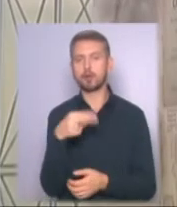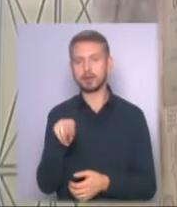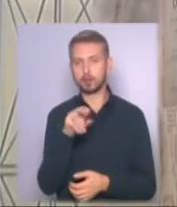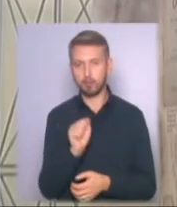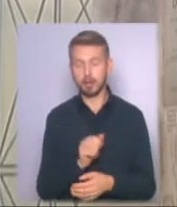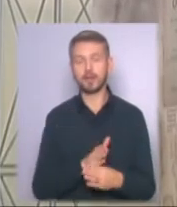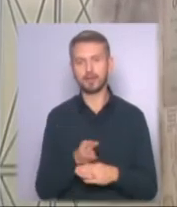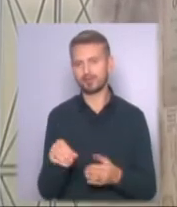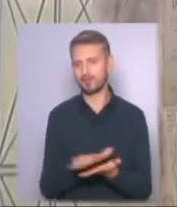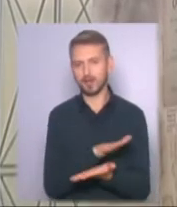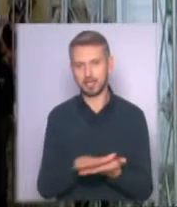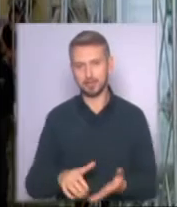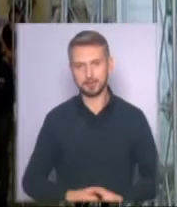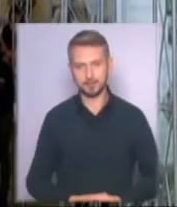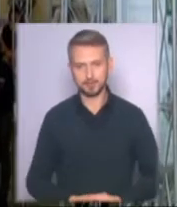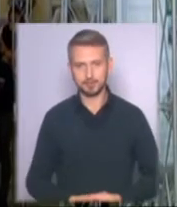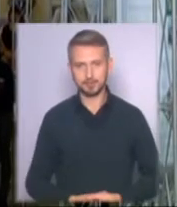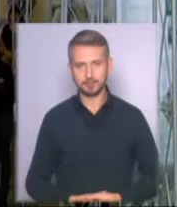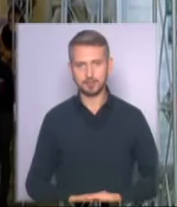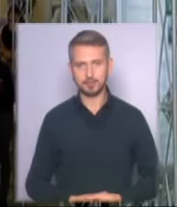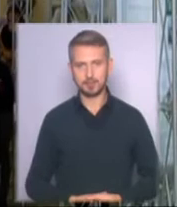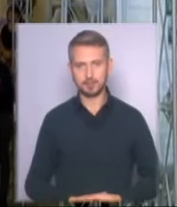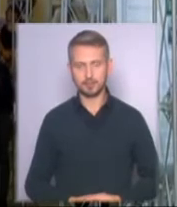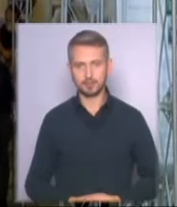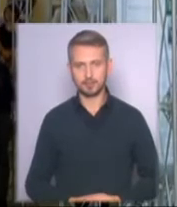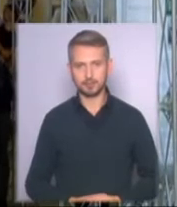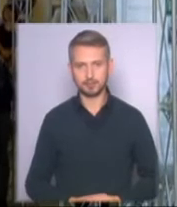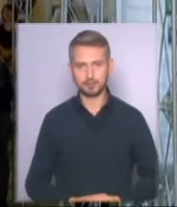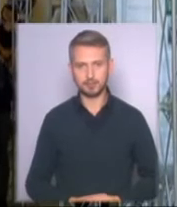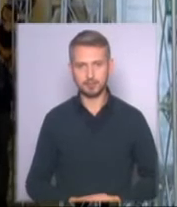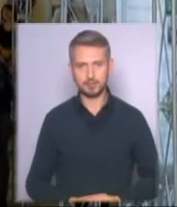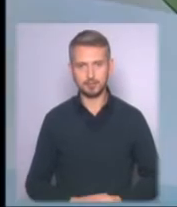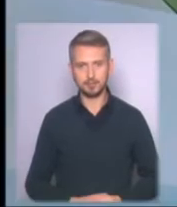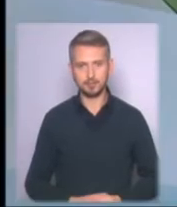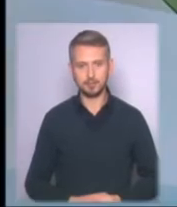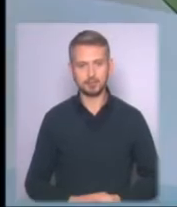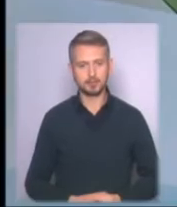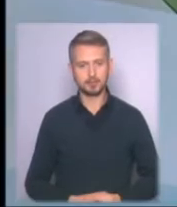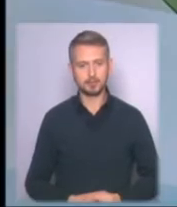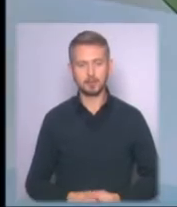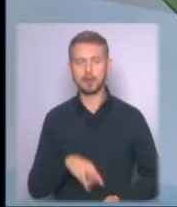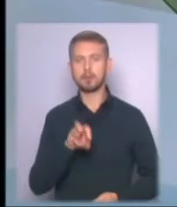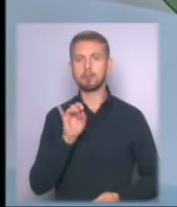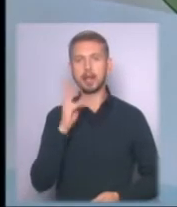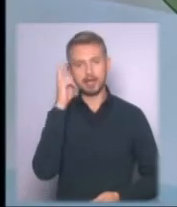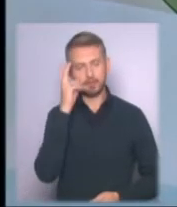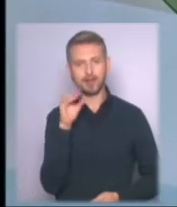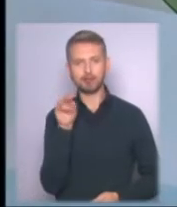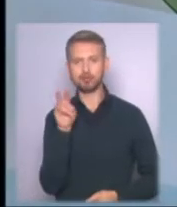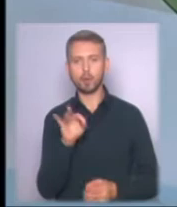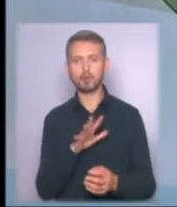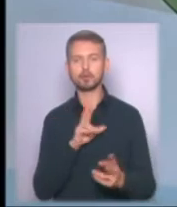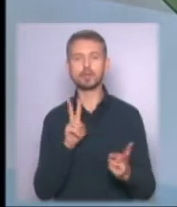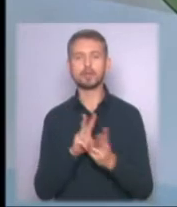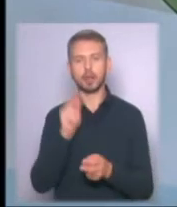Вхід вільний. Катерина Соляр, В'ячеслав Вендичанський, телеканал «Київ». Мер Києва Віталій Кличко зустрівся